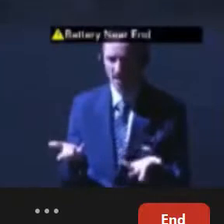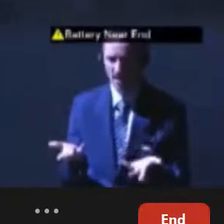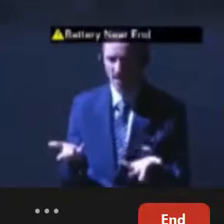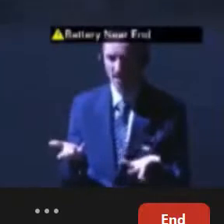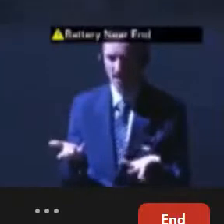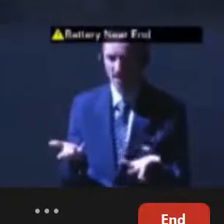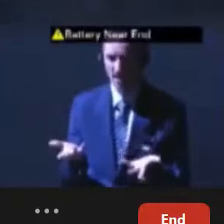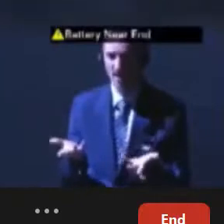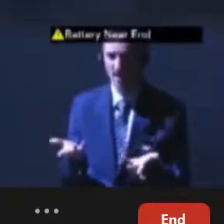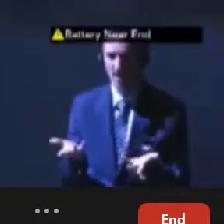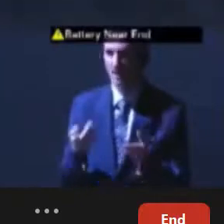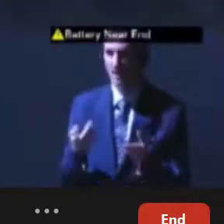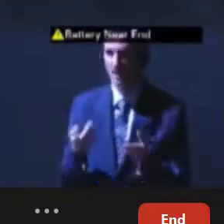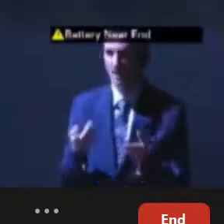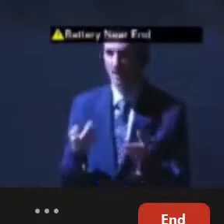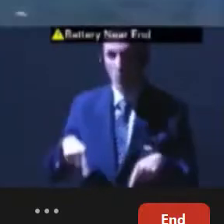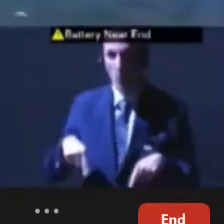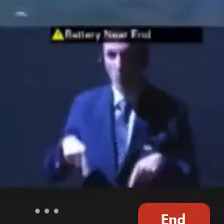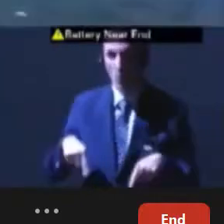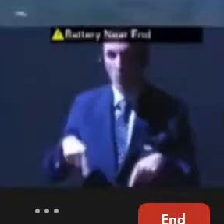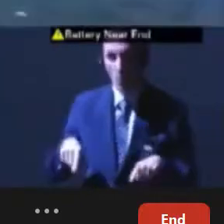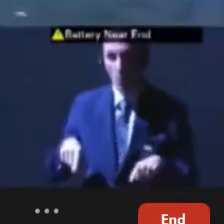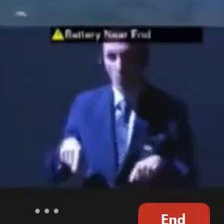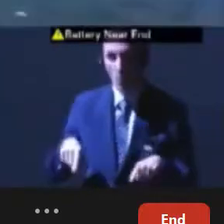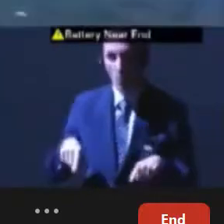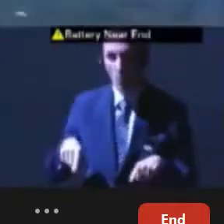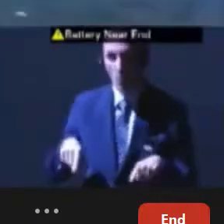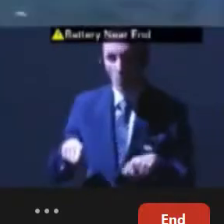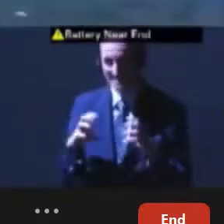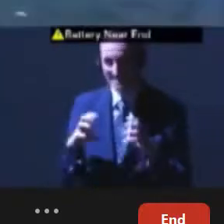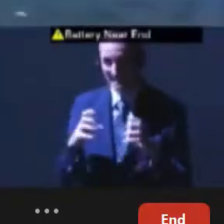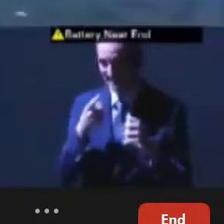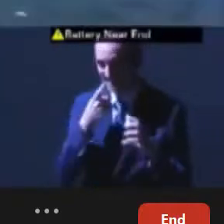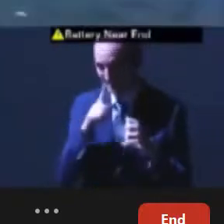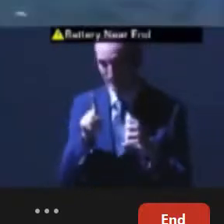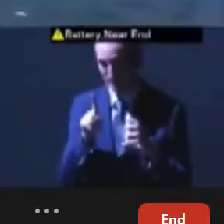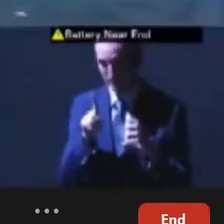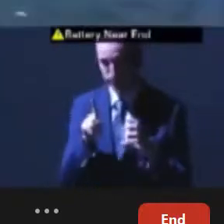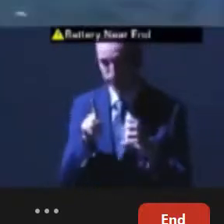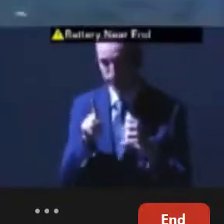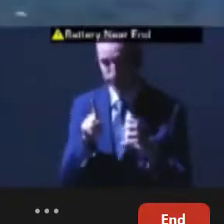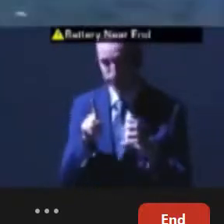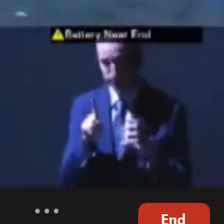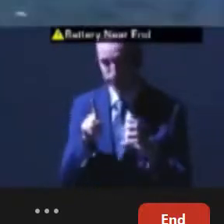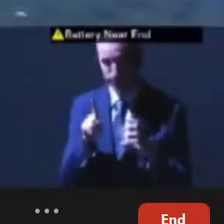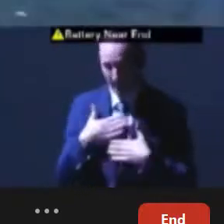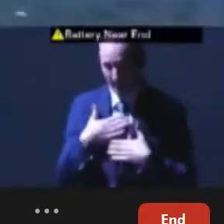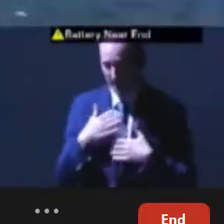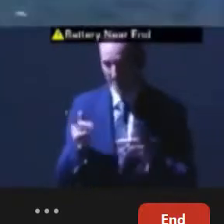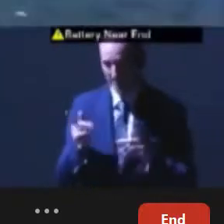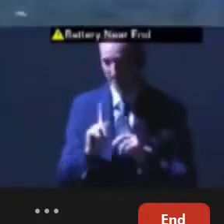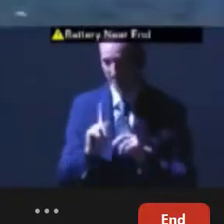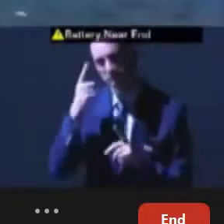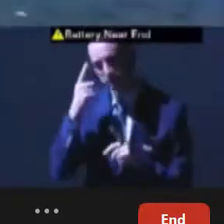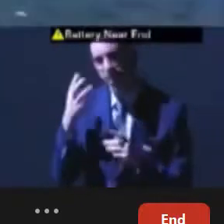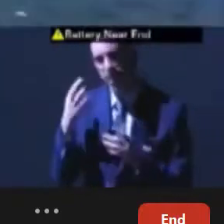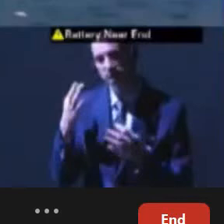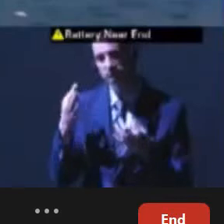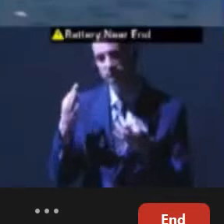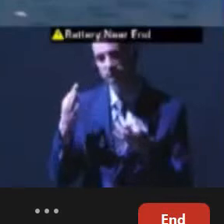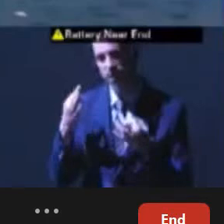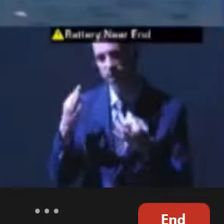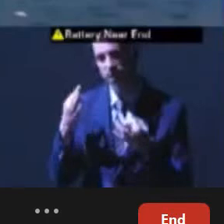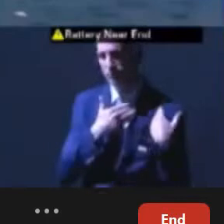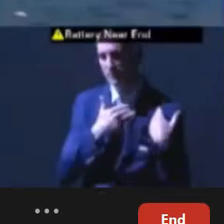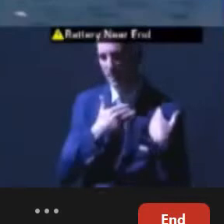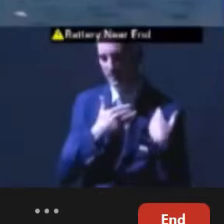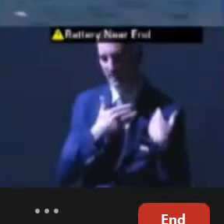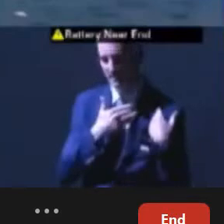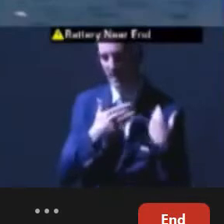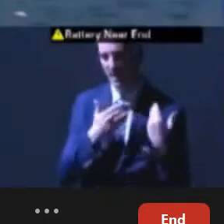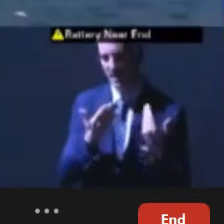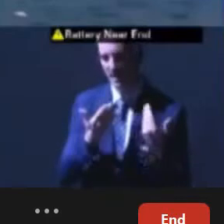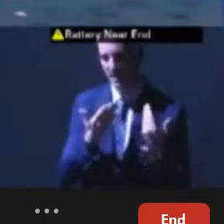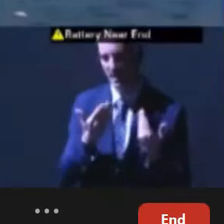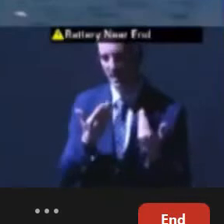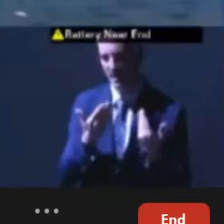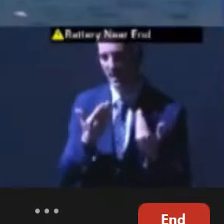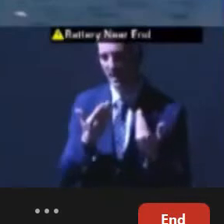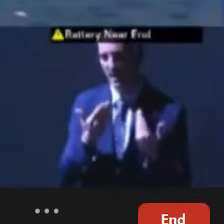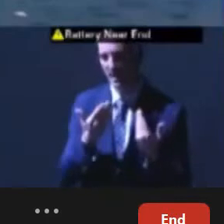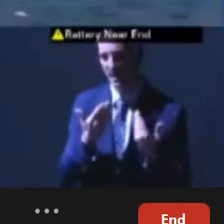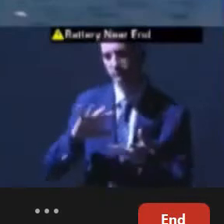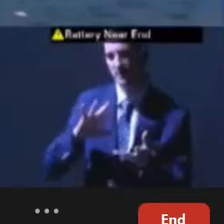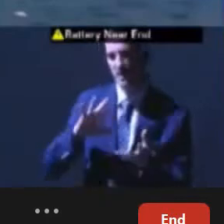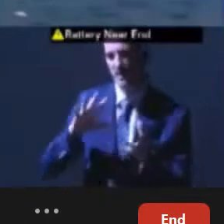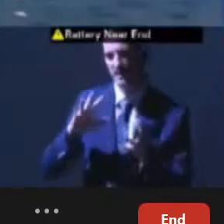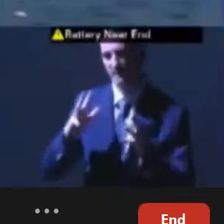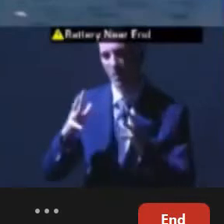thống kinh tế này sẽ tạo ra được một cái sự tiến hóa của nền kinh tế thế giới. Chúng ta không nói đến cách mạng nhé, chúng ta không nói cách mạng gì cả, chúng ta chỉ